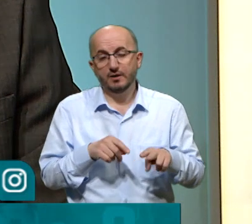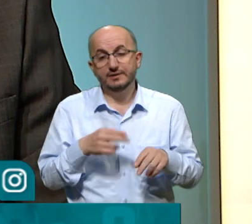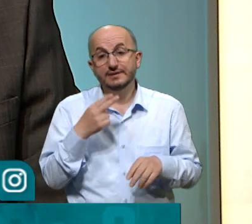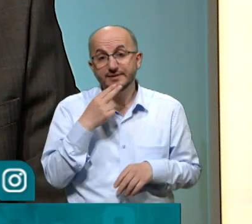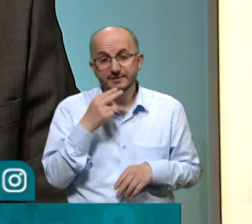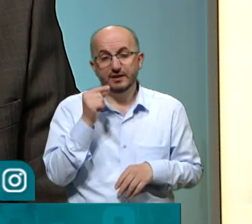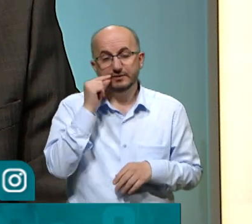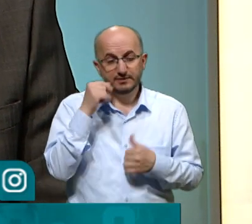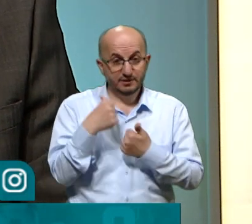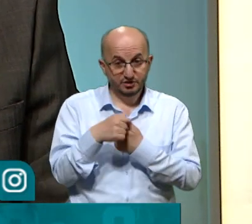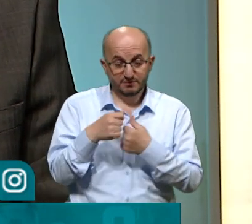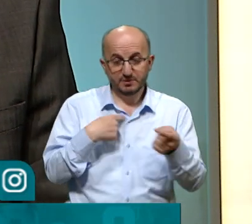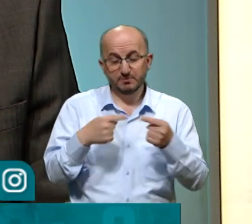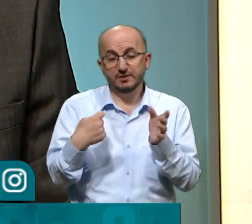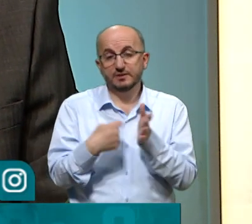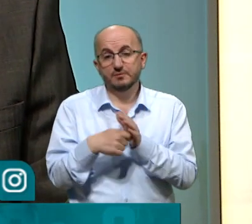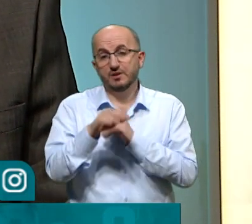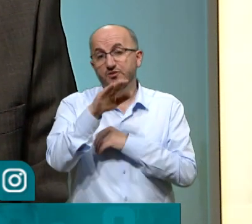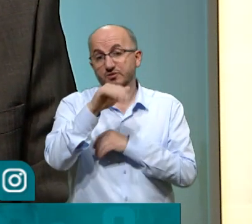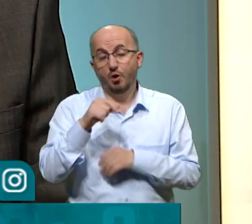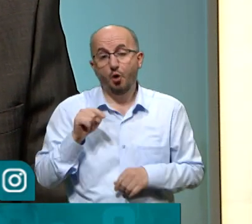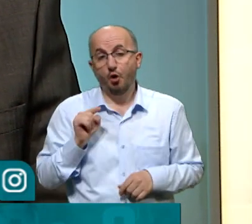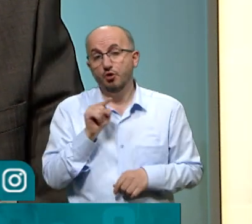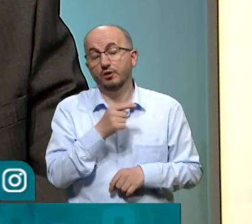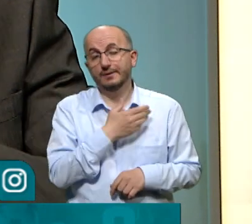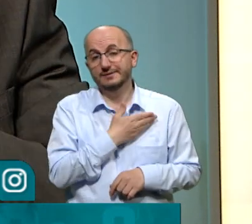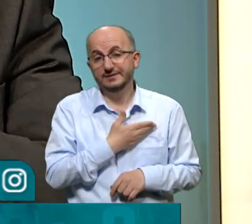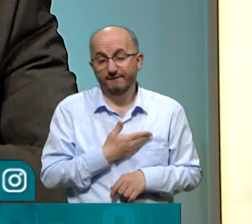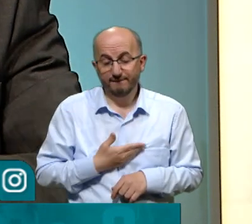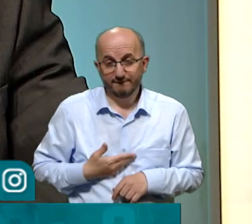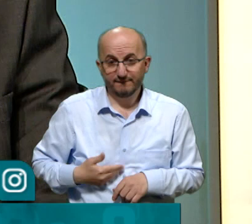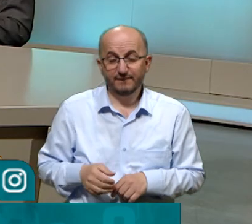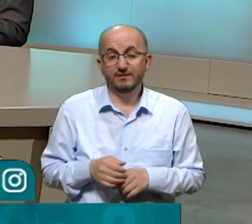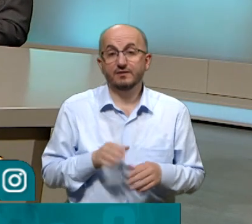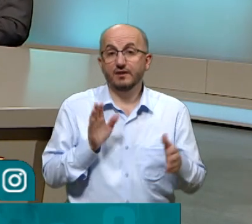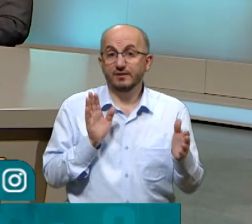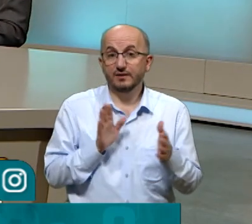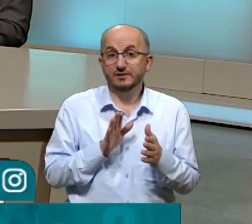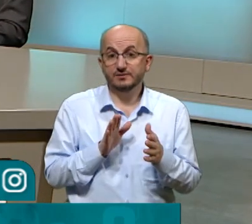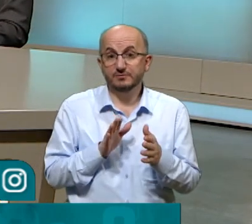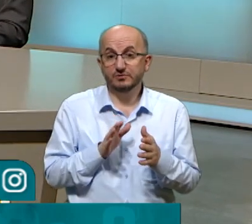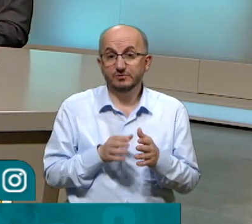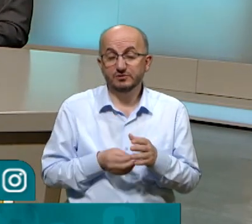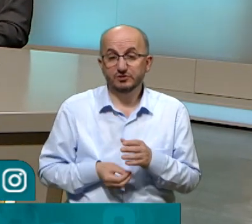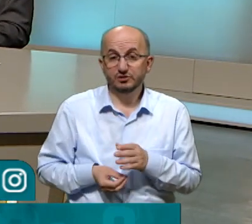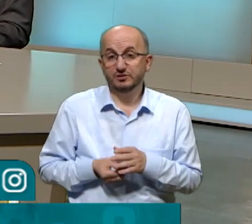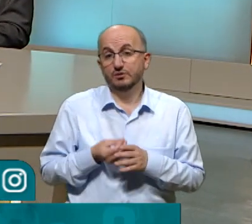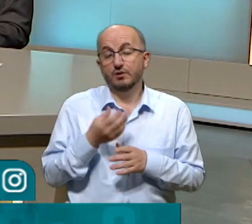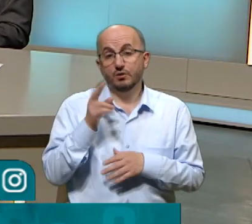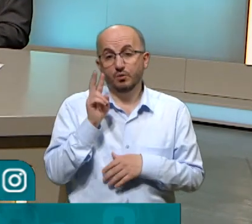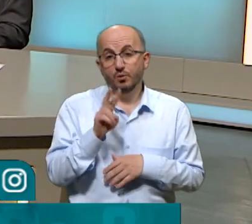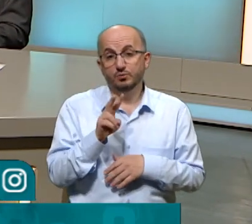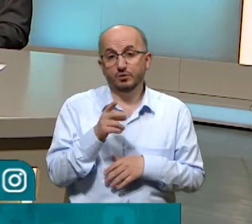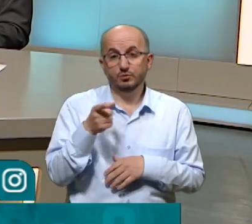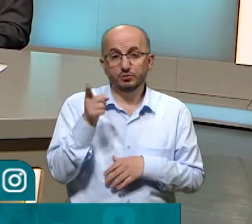kocanın bir bile isimle çağırmaları onu olan bir sevginin ona olan bir işte yaklaşımın tezahürü olarak görüldüğünden dolayı